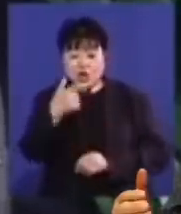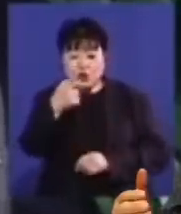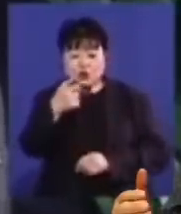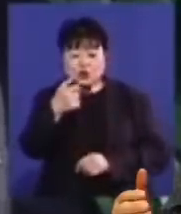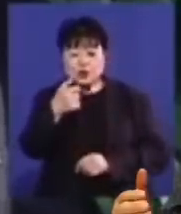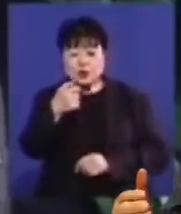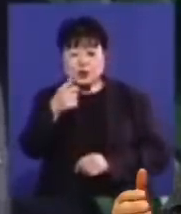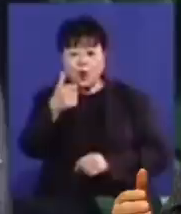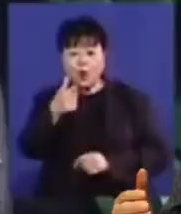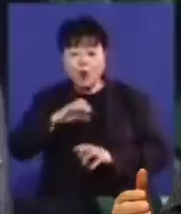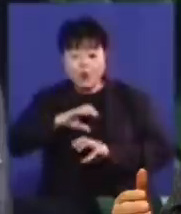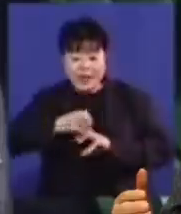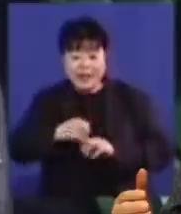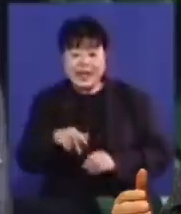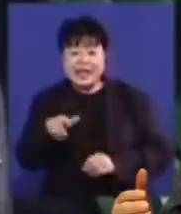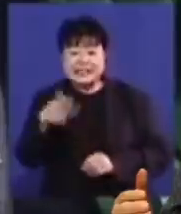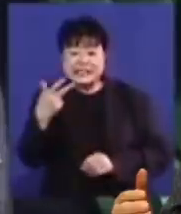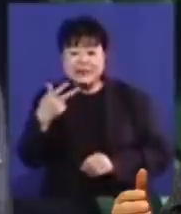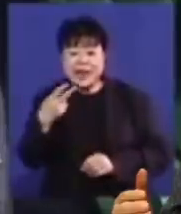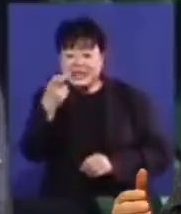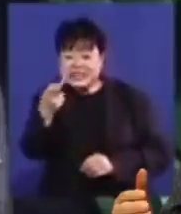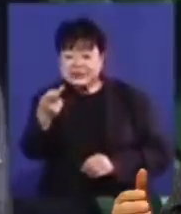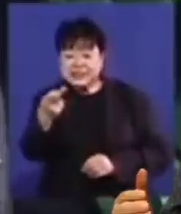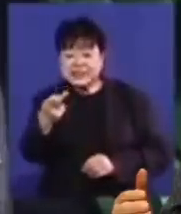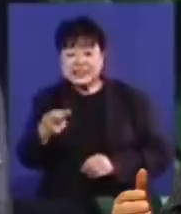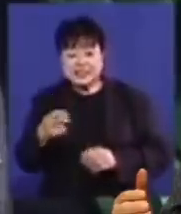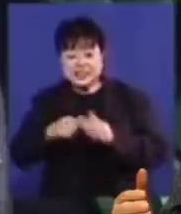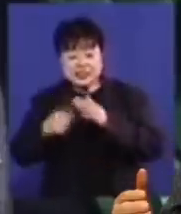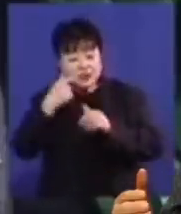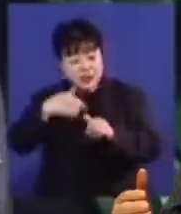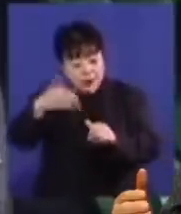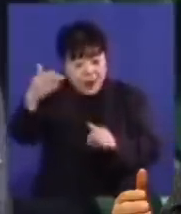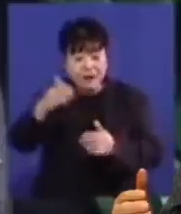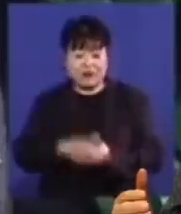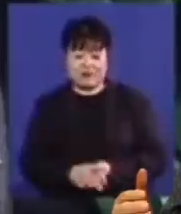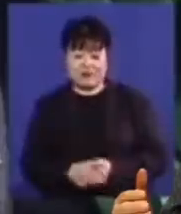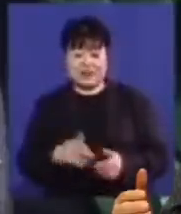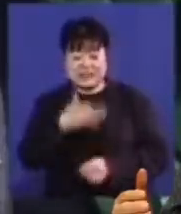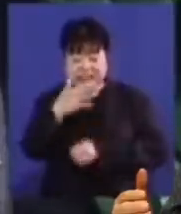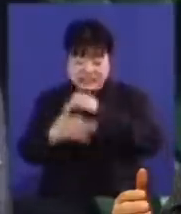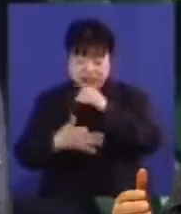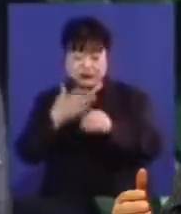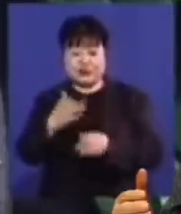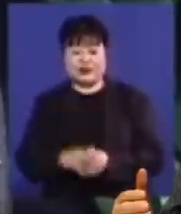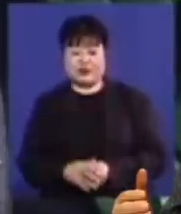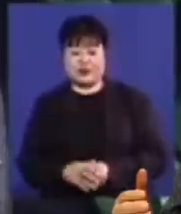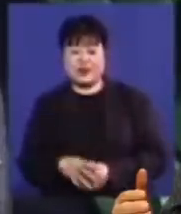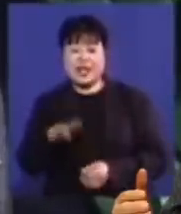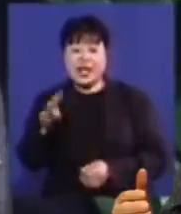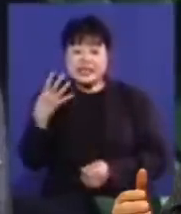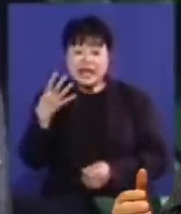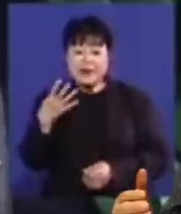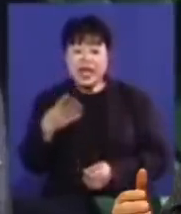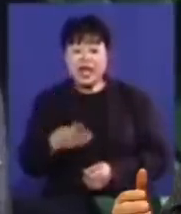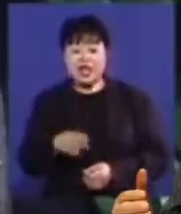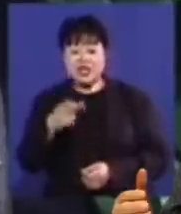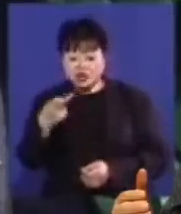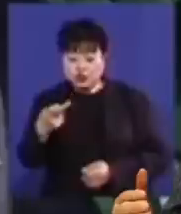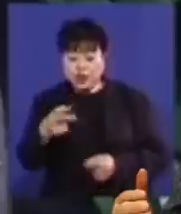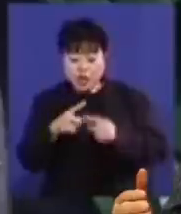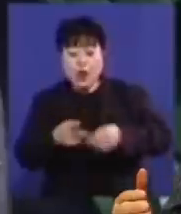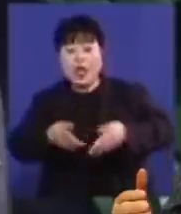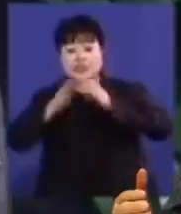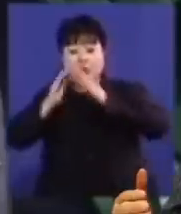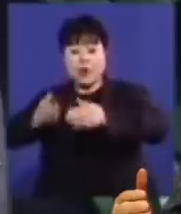65개국에 712명의 선교사가 파송되었으며 19년간 412개 교회를